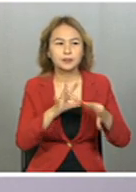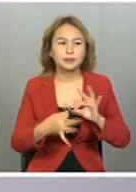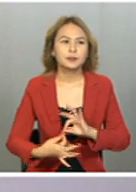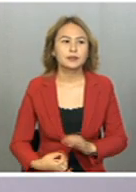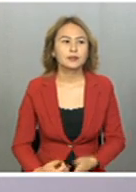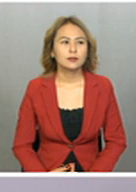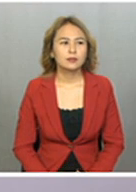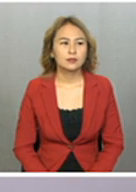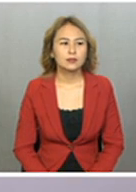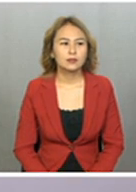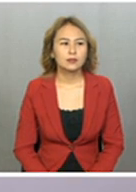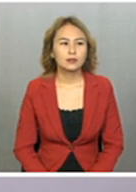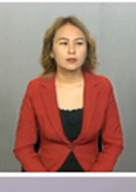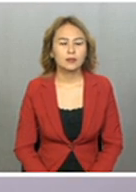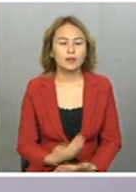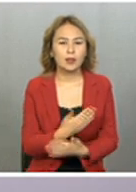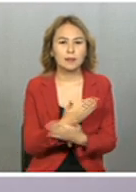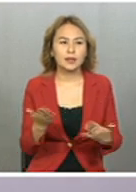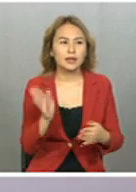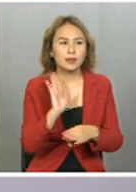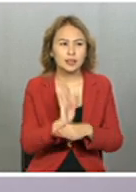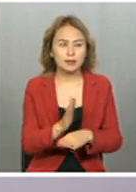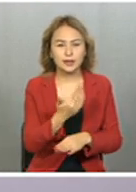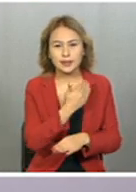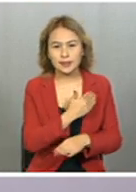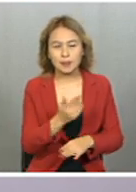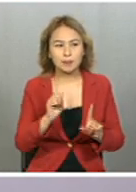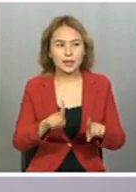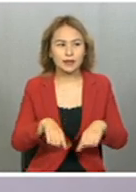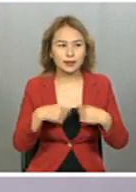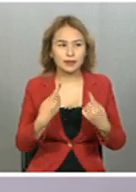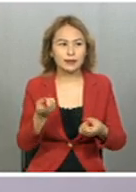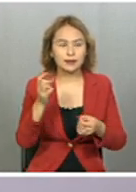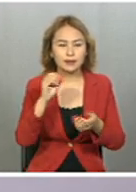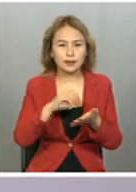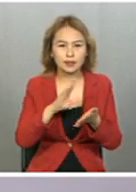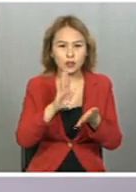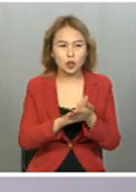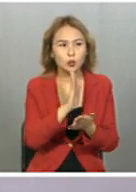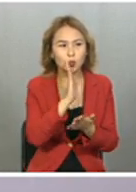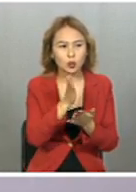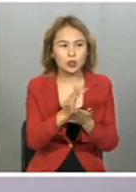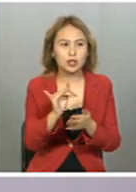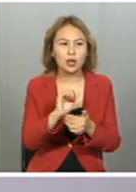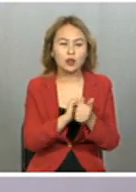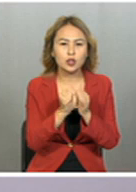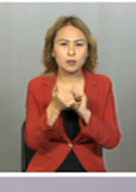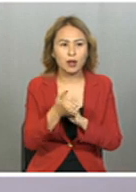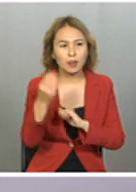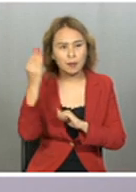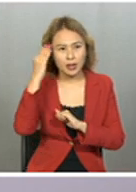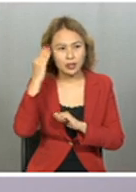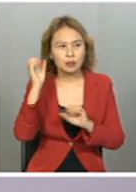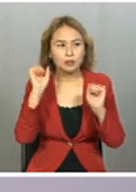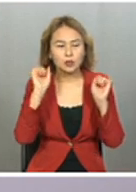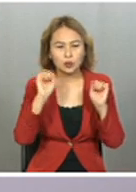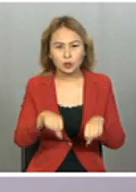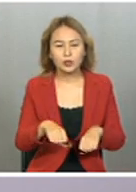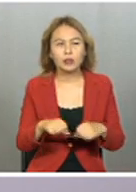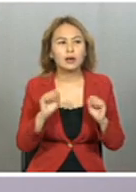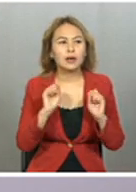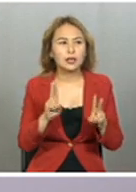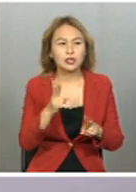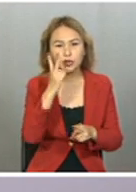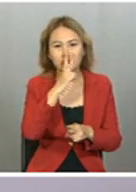пысықтайық. Бұл тапсырмада сіз берілген тіркестерді тура және ауыспалы мағынаны білдіруіне